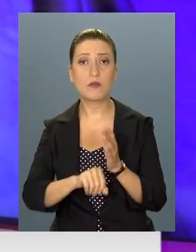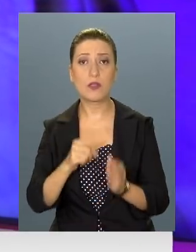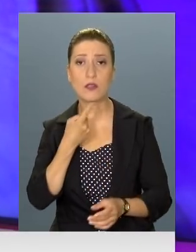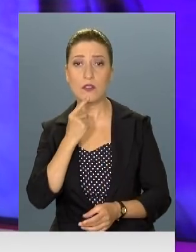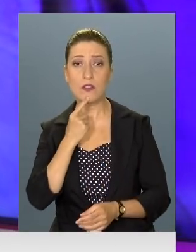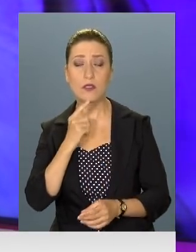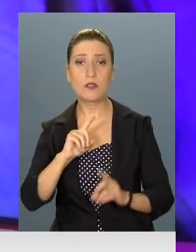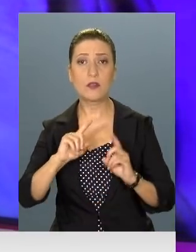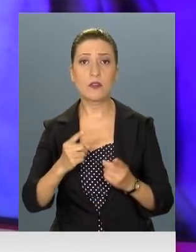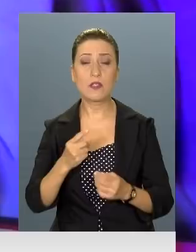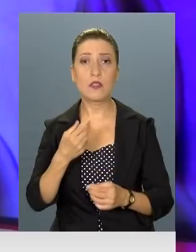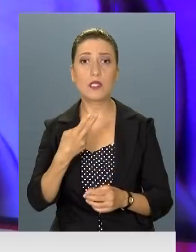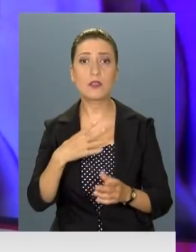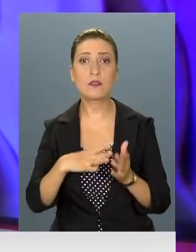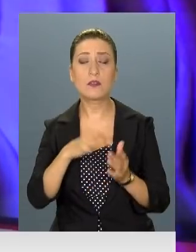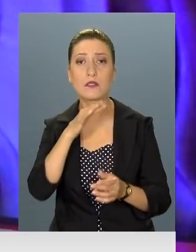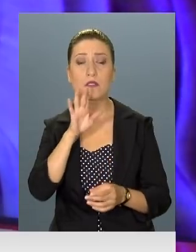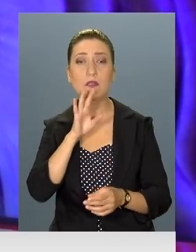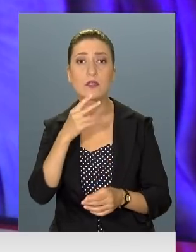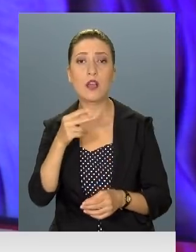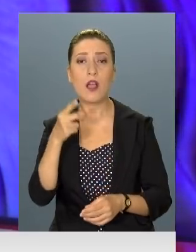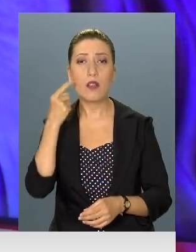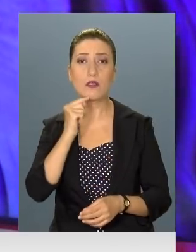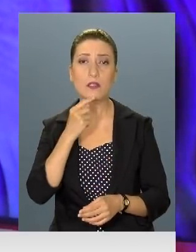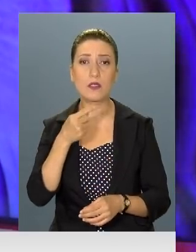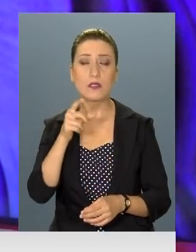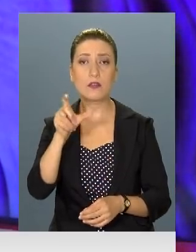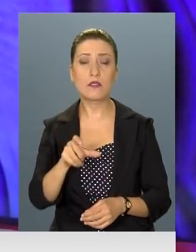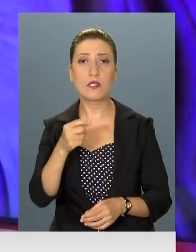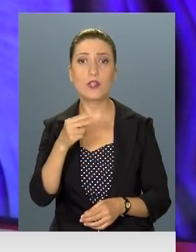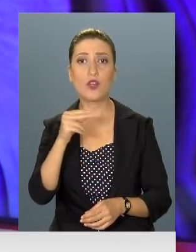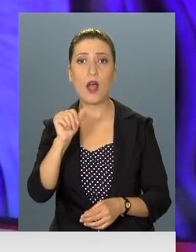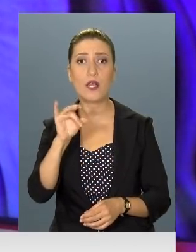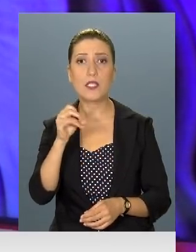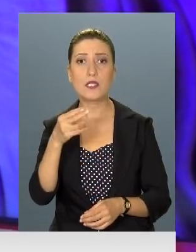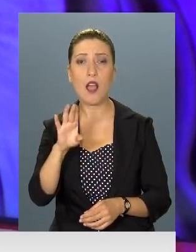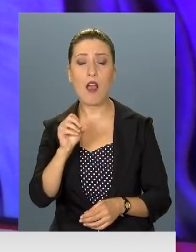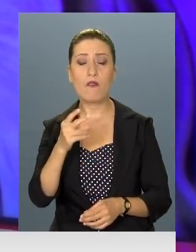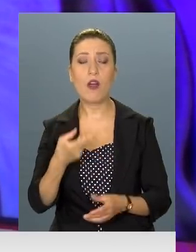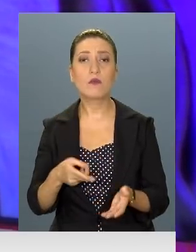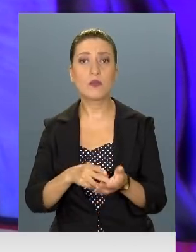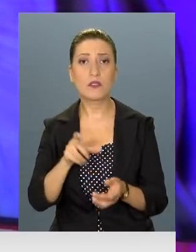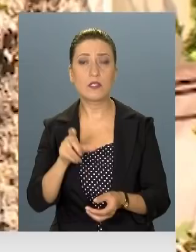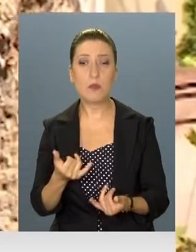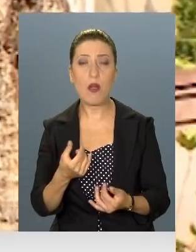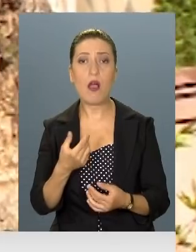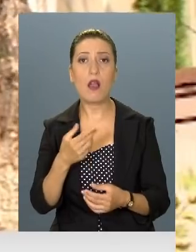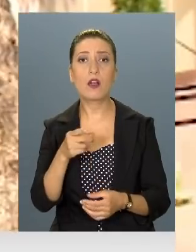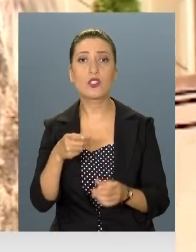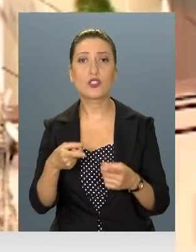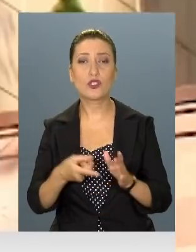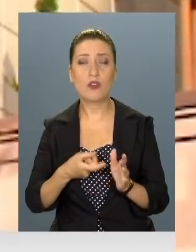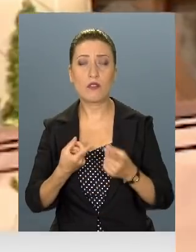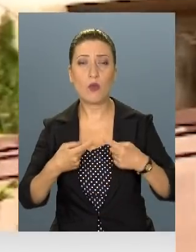29-ամյա երիտասարդ է ձերբակալվել։ Կասկածյալը Չարենցավանի բնակիչ է, որը այս պահին ցուցմունք է տալիս քնչական կոմիտեում։ Նա